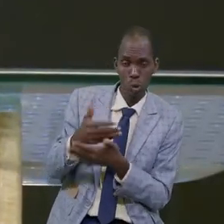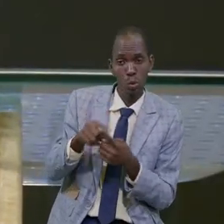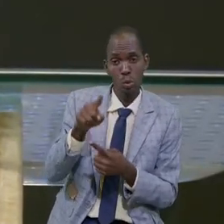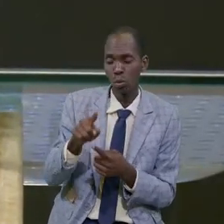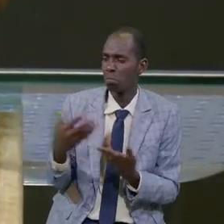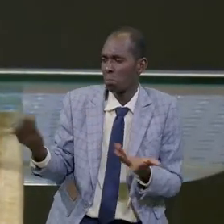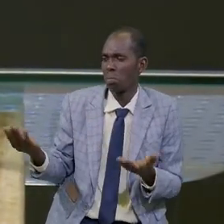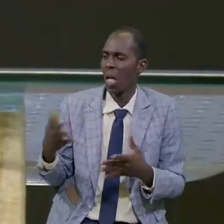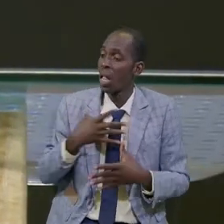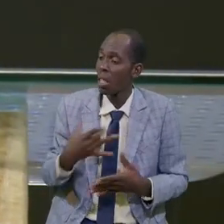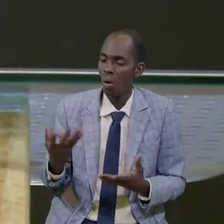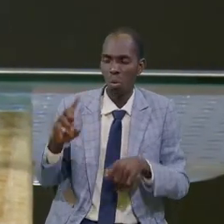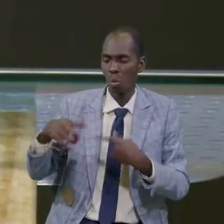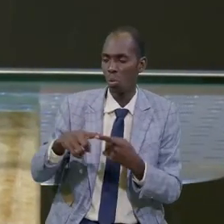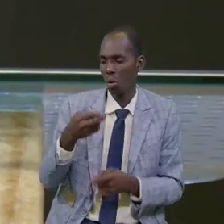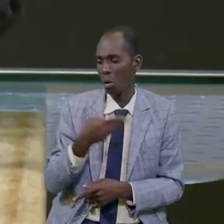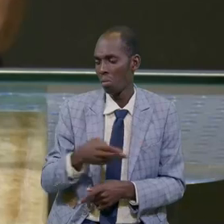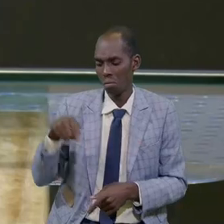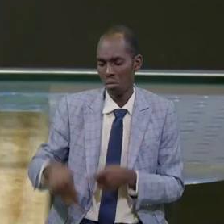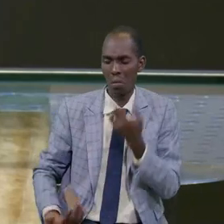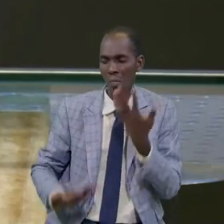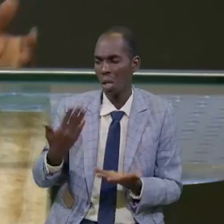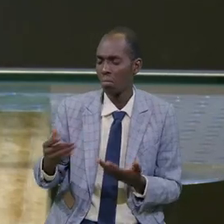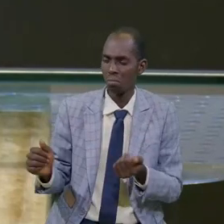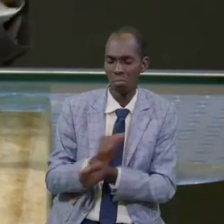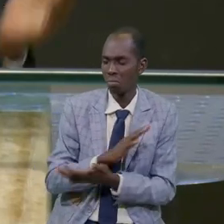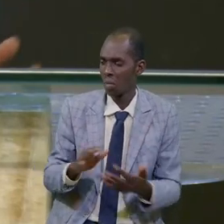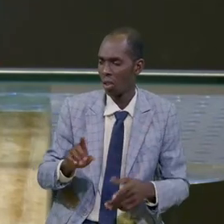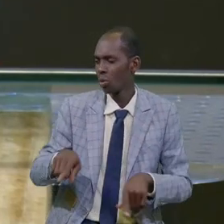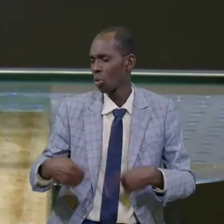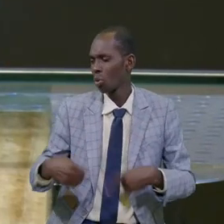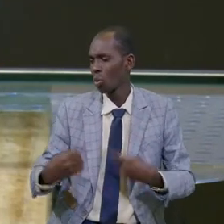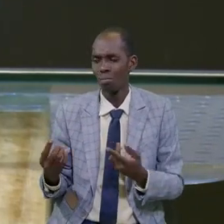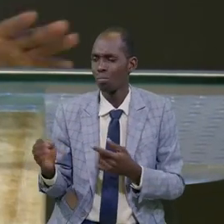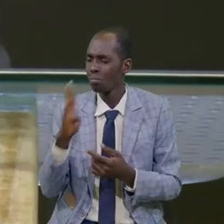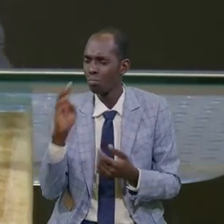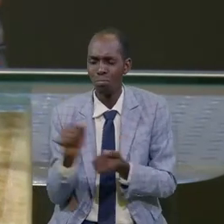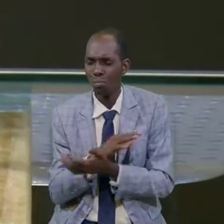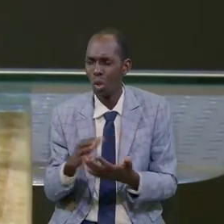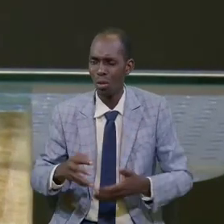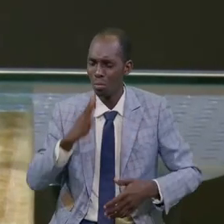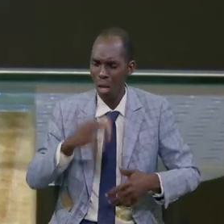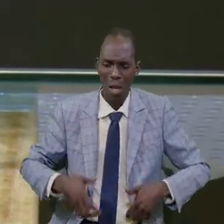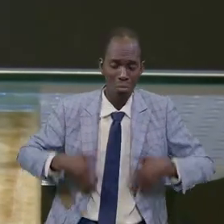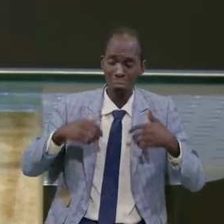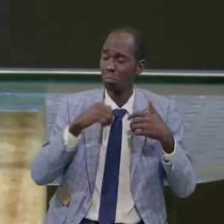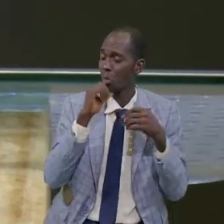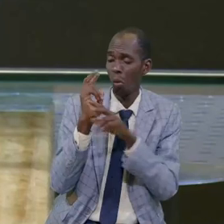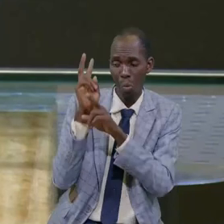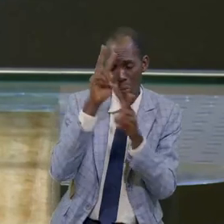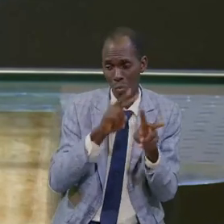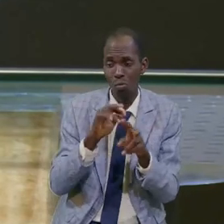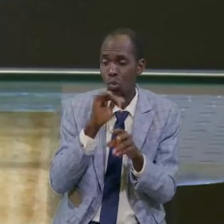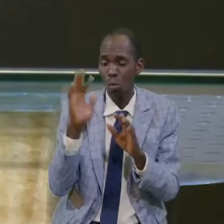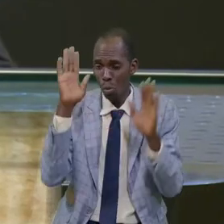peuvent périr, ils peuvent aller en affaires, ils peuvent s'énerver. Les gens là peuvent, tu peux les déranger, tu t'en fiches